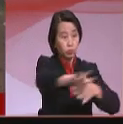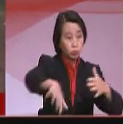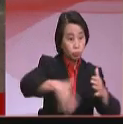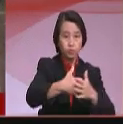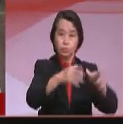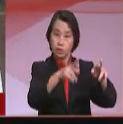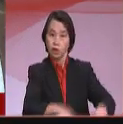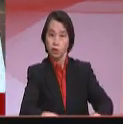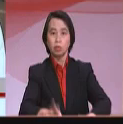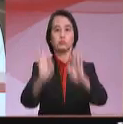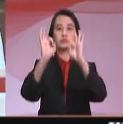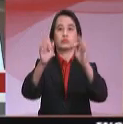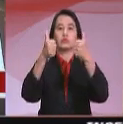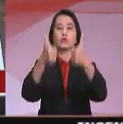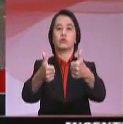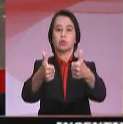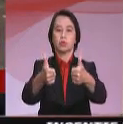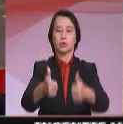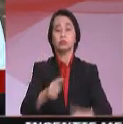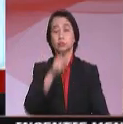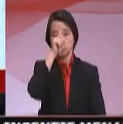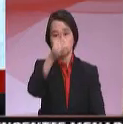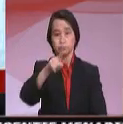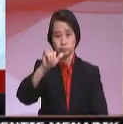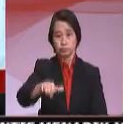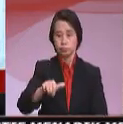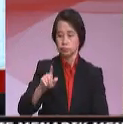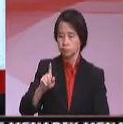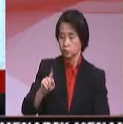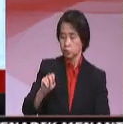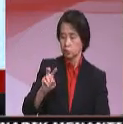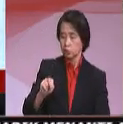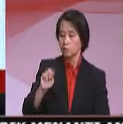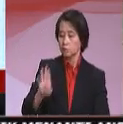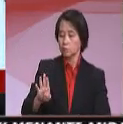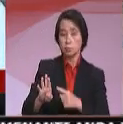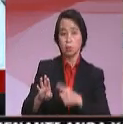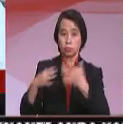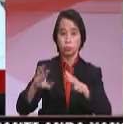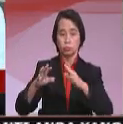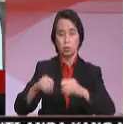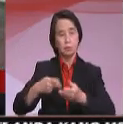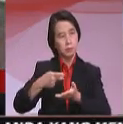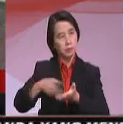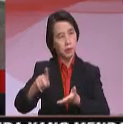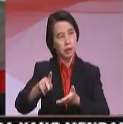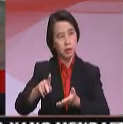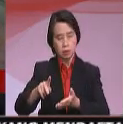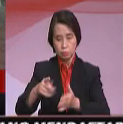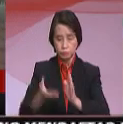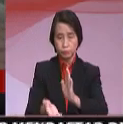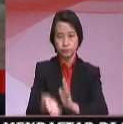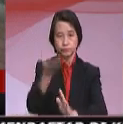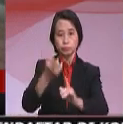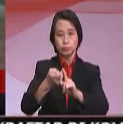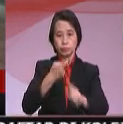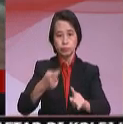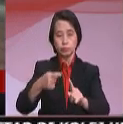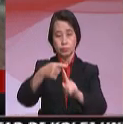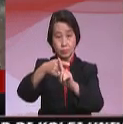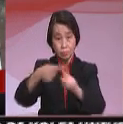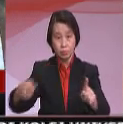kebaikan rakyat, okeylah. Memang TNB dah banyak dia naik daripada diskaun,